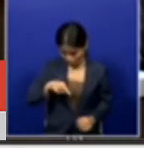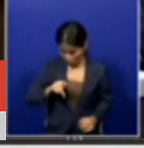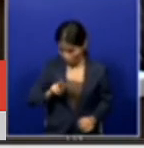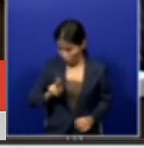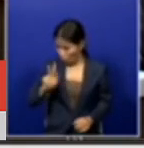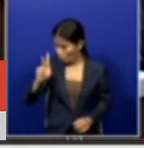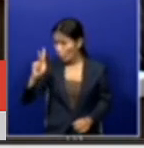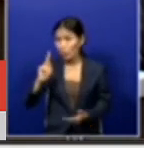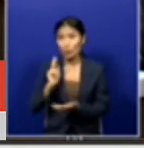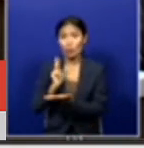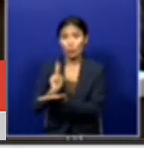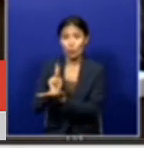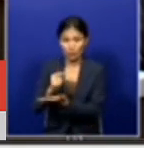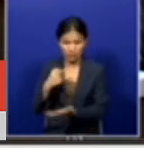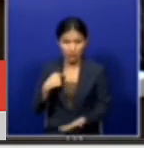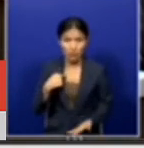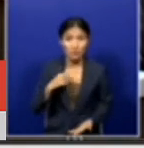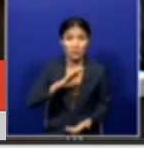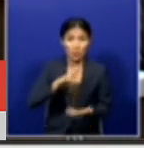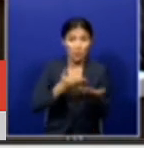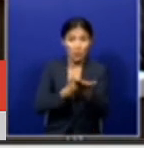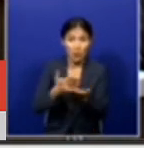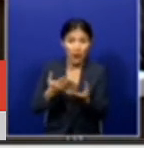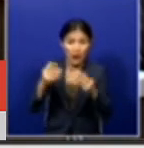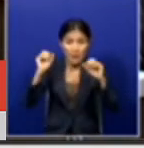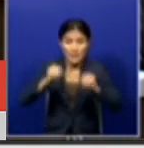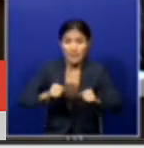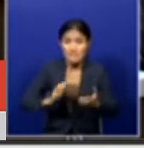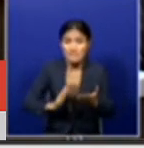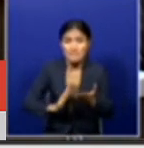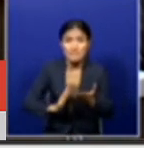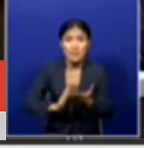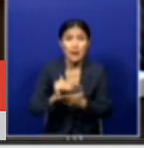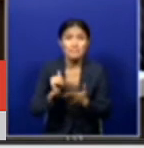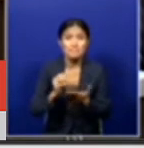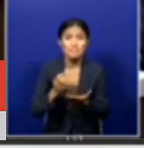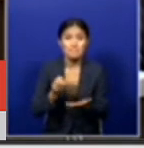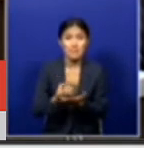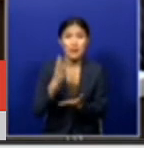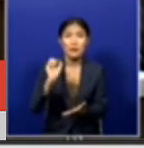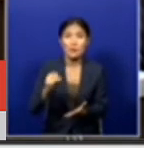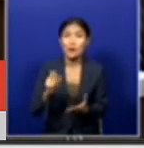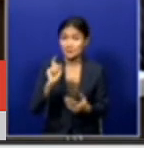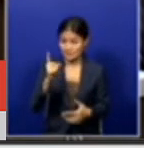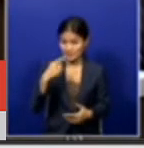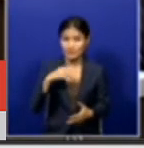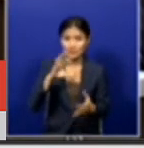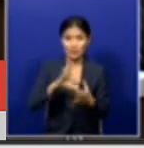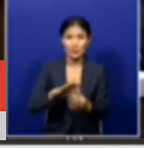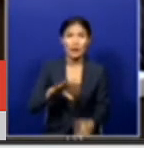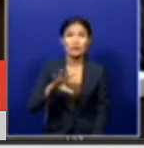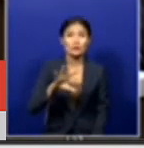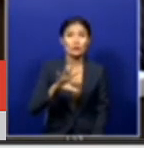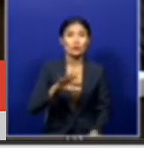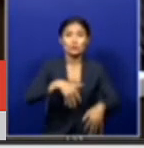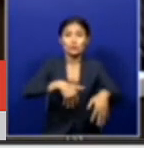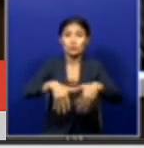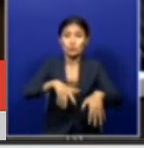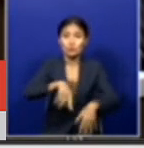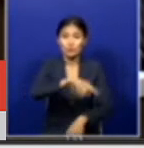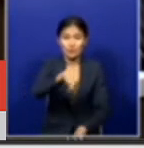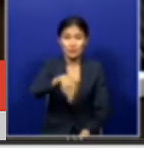าลปกติการเลือกตั้งท้องถิ่นก็เหมือนกับส.ส.คือวาระ4